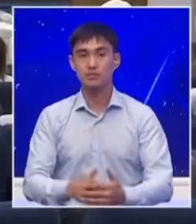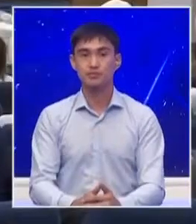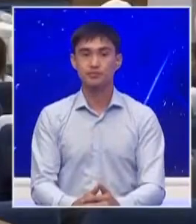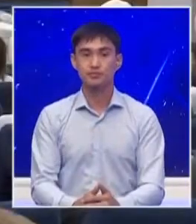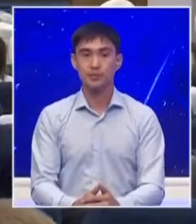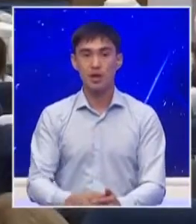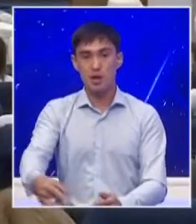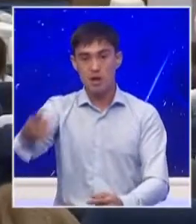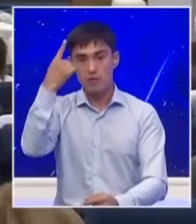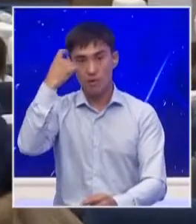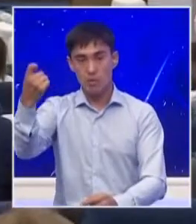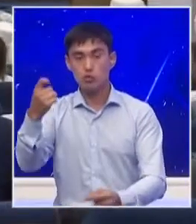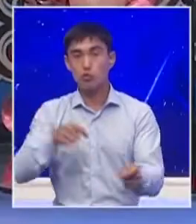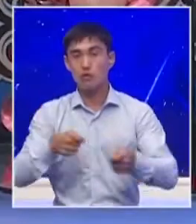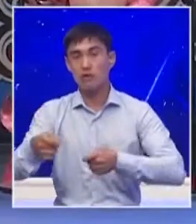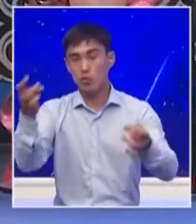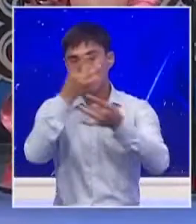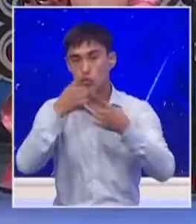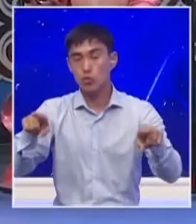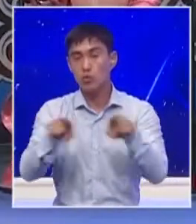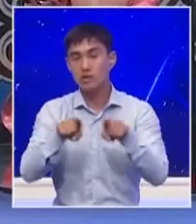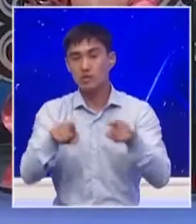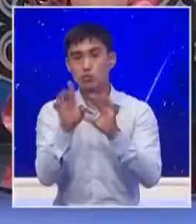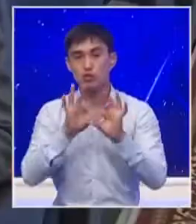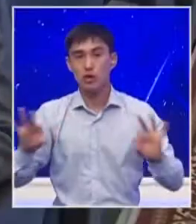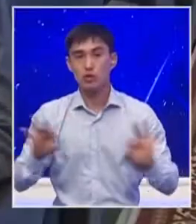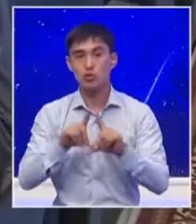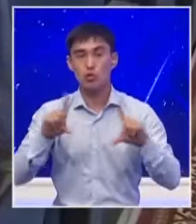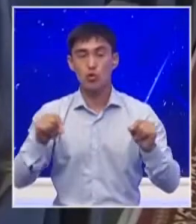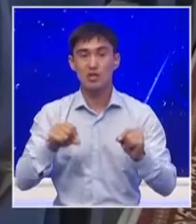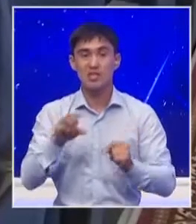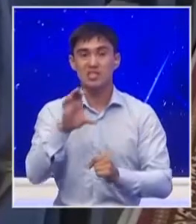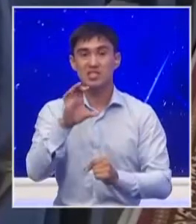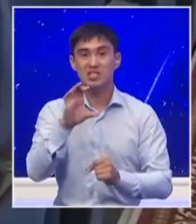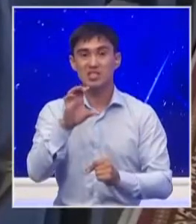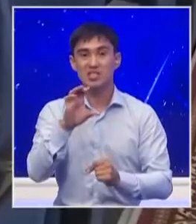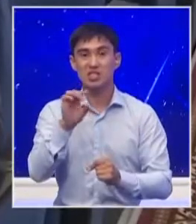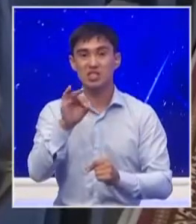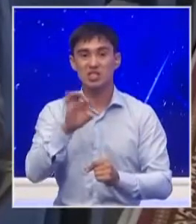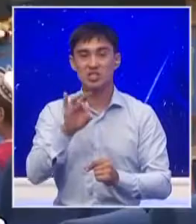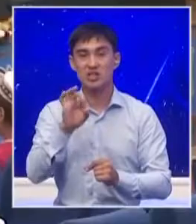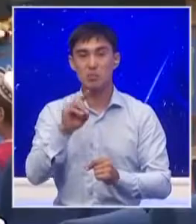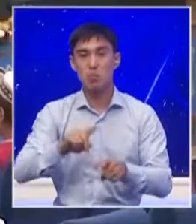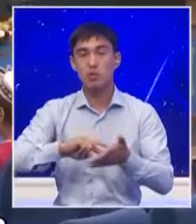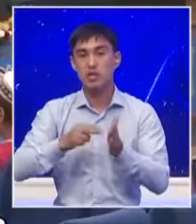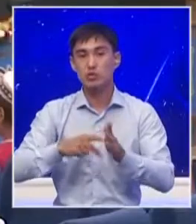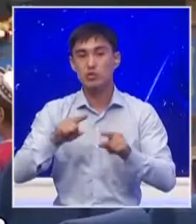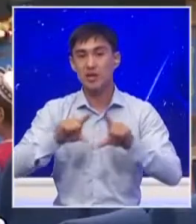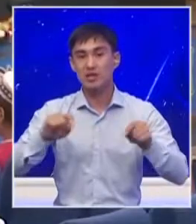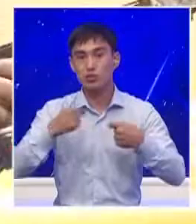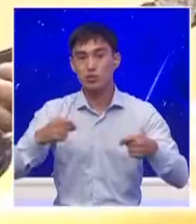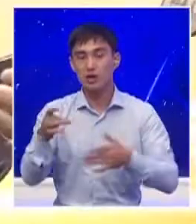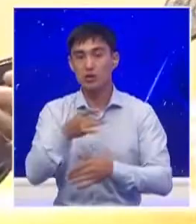по информации управления культуры подобные музыкальные школы стиля же в тюрьме в скором будущем планируется открыть и в других